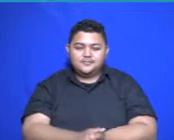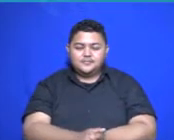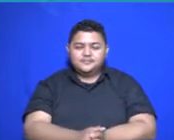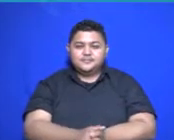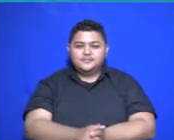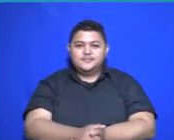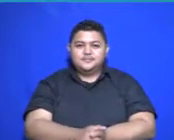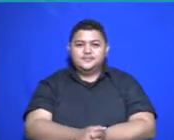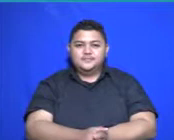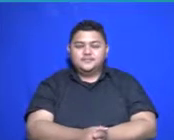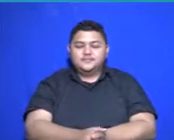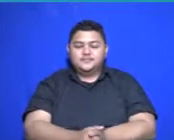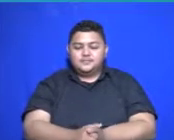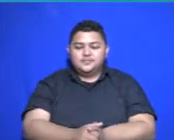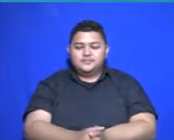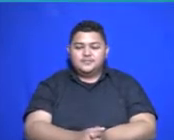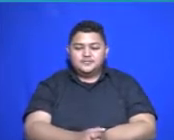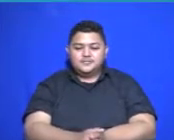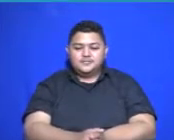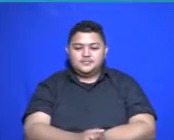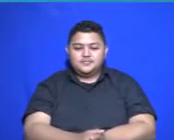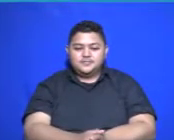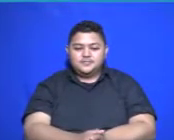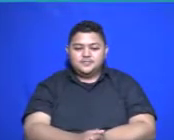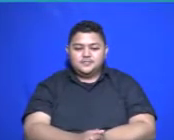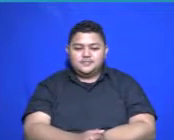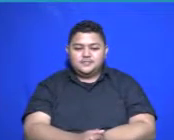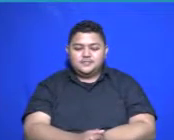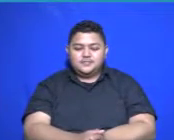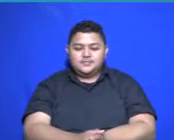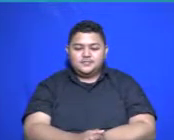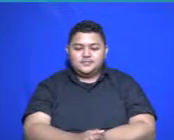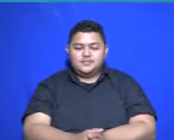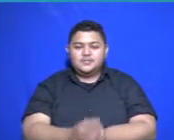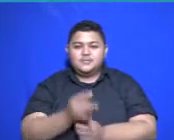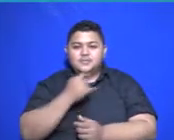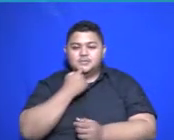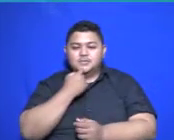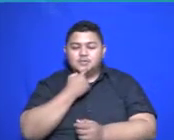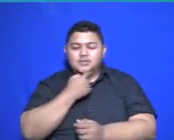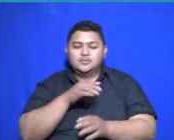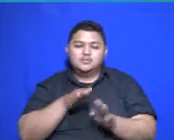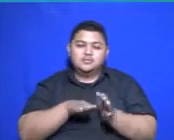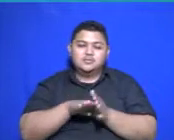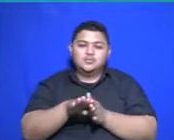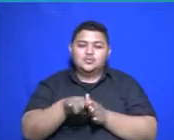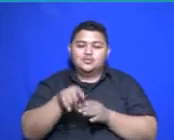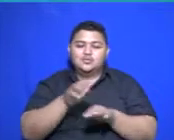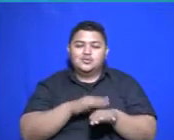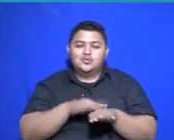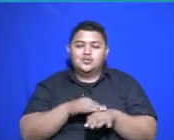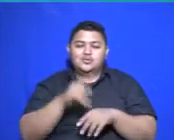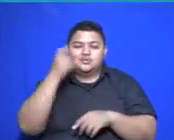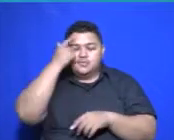Jadi kita tentang jadi pilar kelima yaitu kemajuan kebudayaan dan prestasi bangsa. Saya akan tampilkan